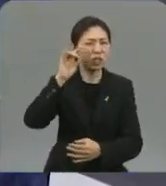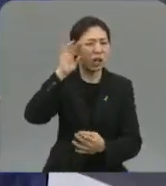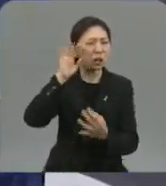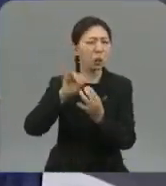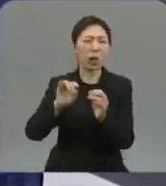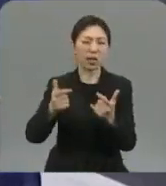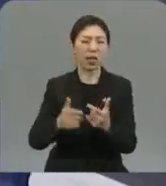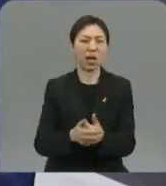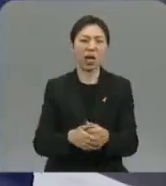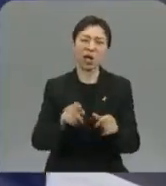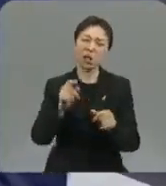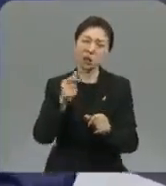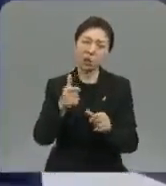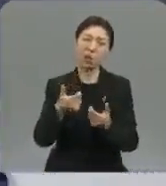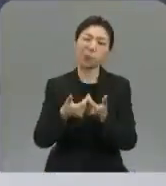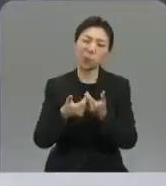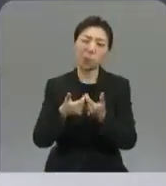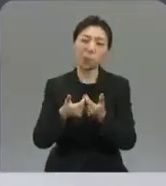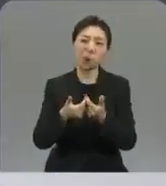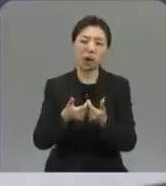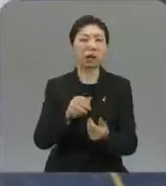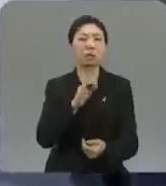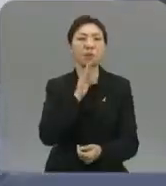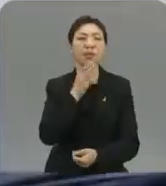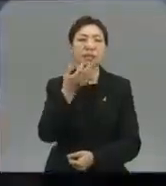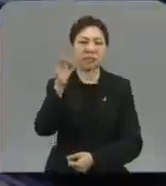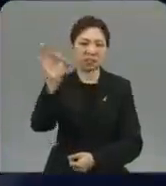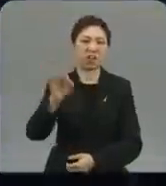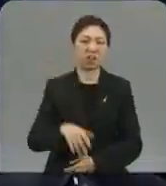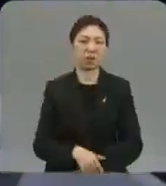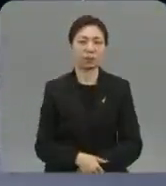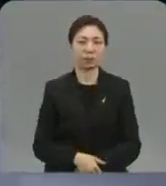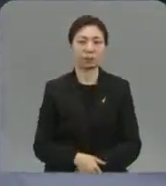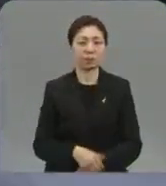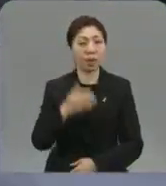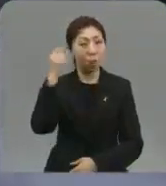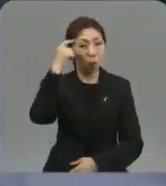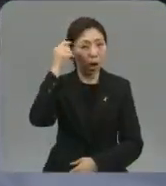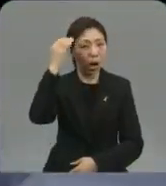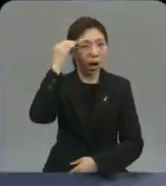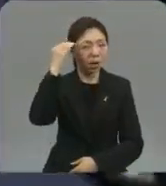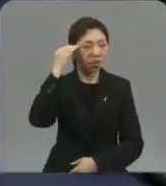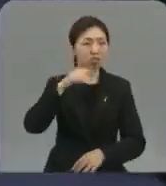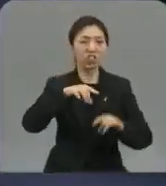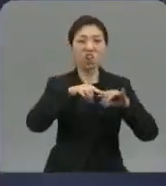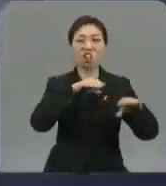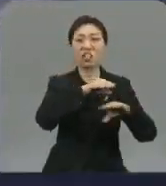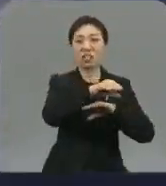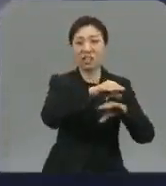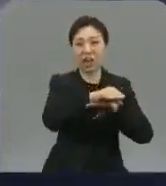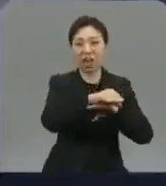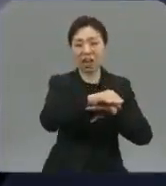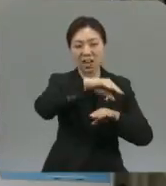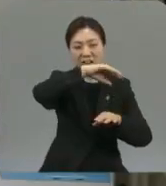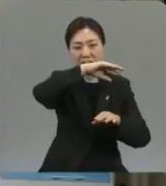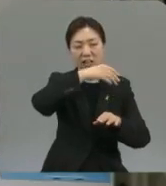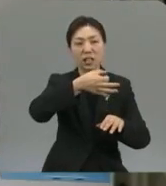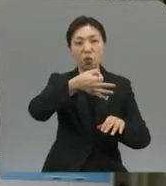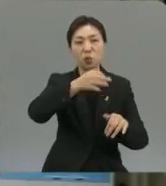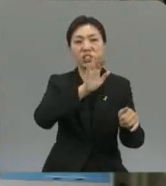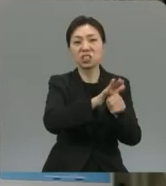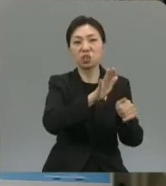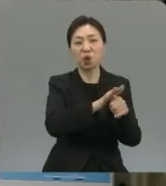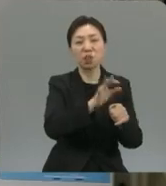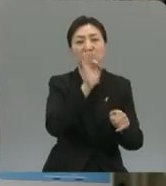véhicules électriques ou encore les batteries. Avant d'ajouter que la coopération matière représente une grande part dans les liens